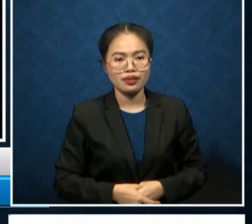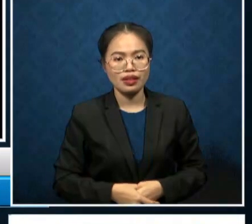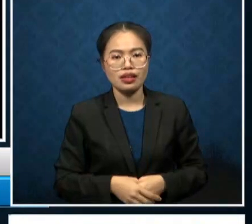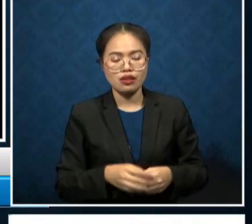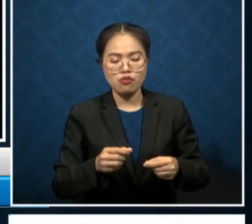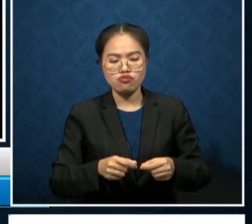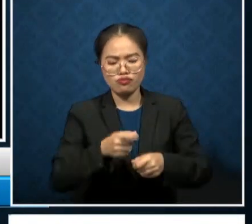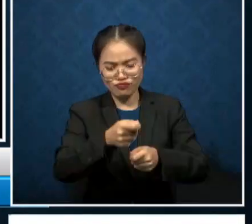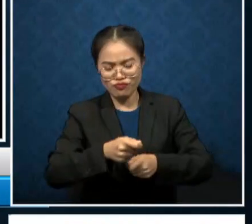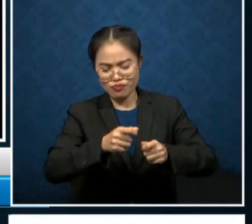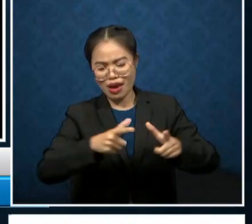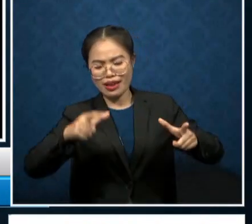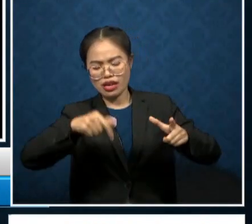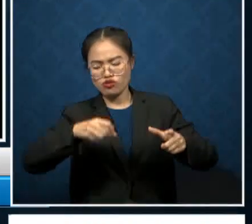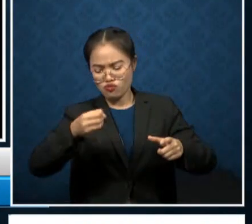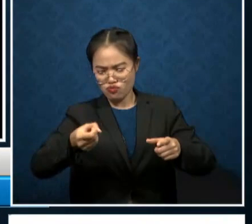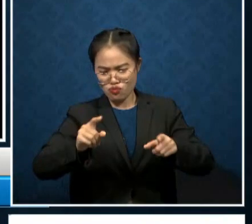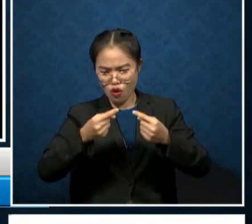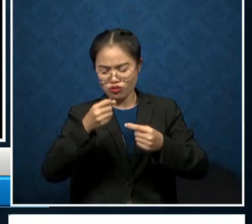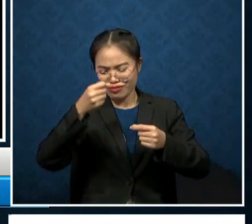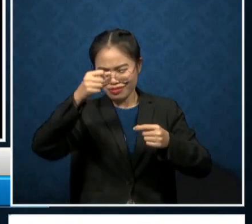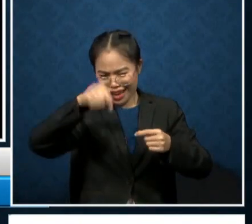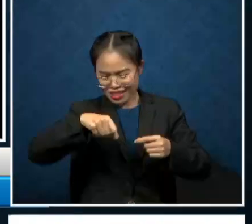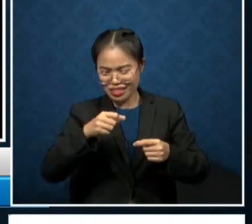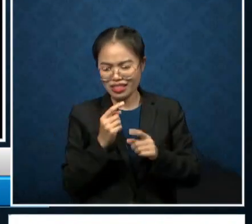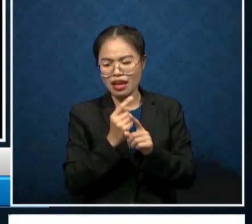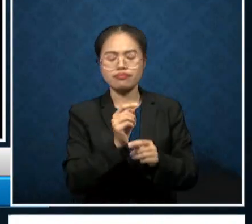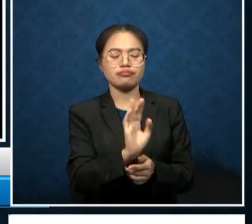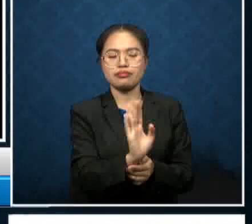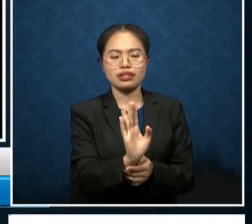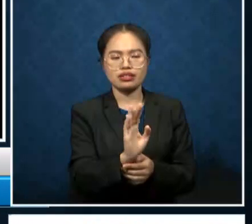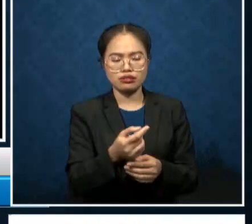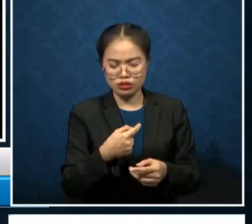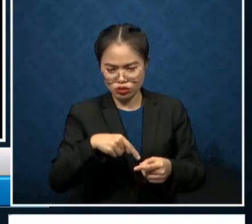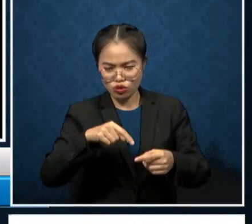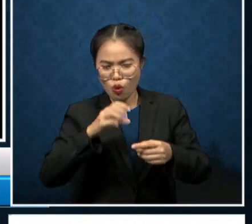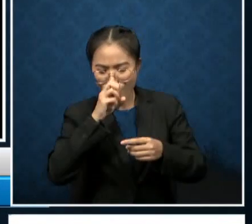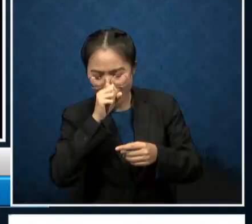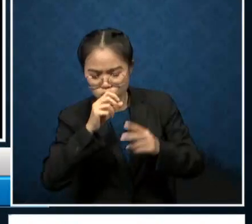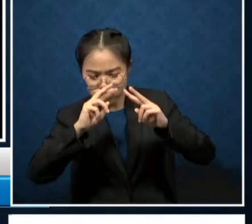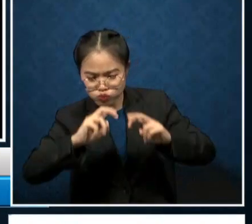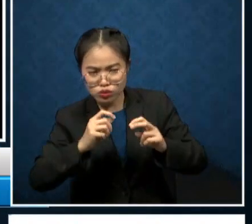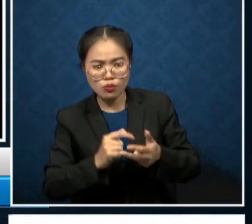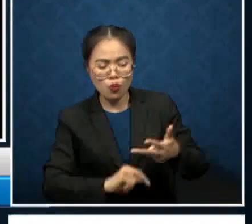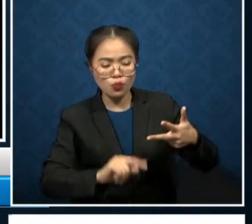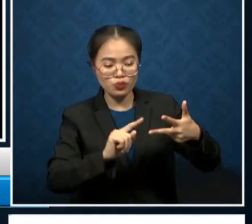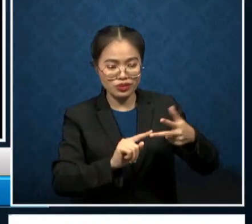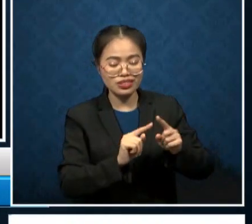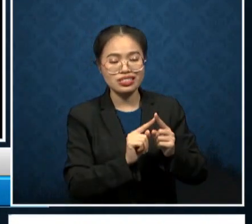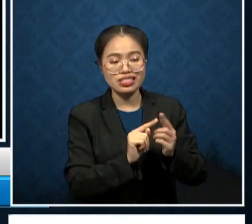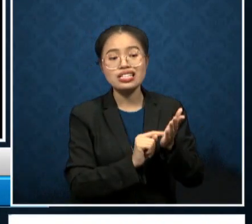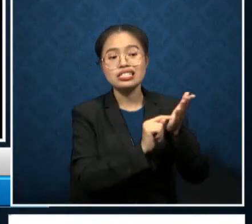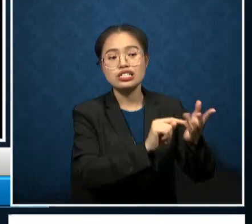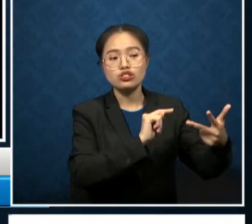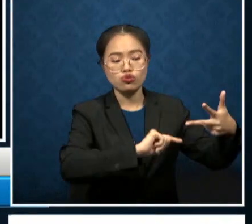คือแปลงใหญ่แล้วก็บอกเคลมว่าอันนี้คือใช่จากที่กมาธิการเรามีการติดตามเรืองนี้เป็นอย่างนั้นจริงและสุดท้ายที่เราจะเสนอคือระดับท้องถิ่นและก็ระดับ